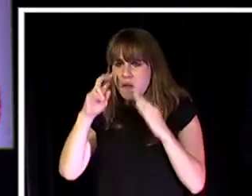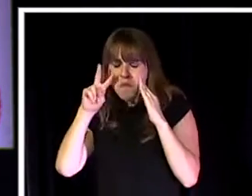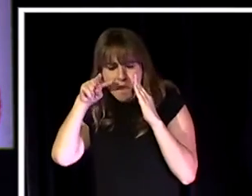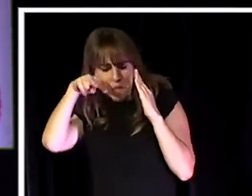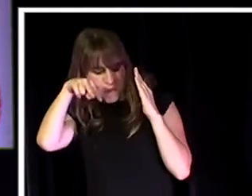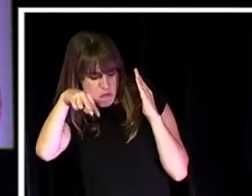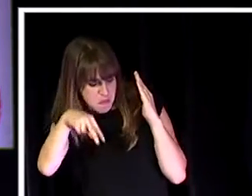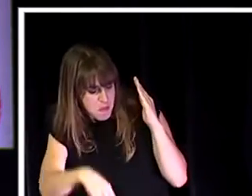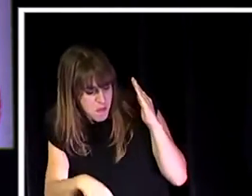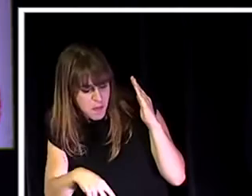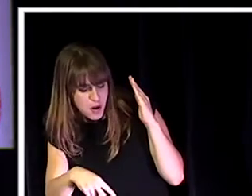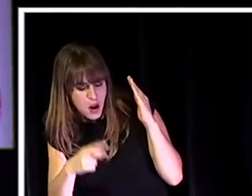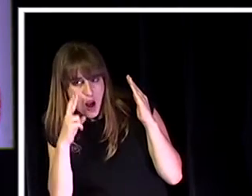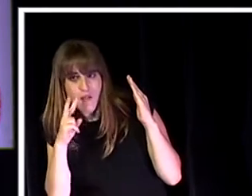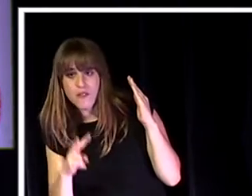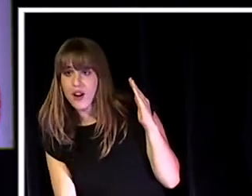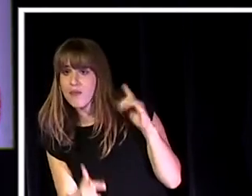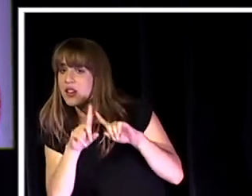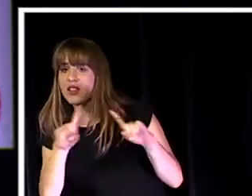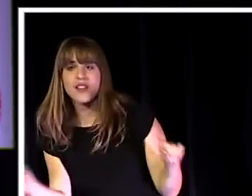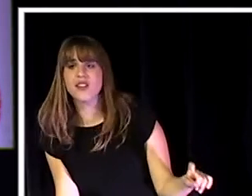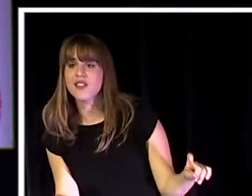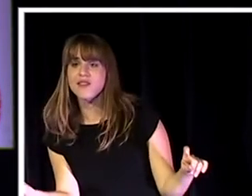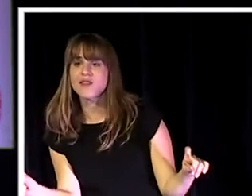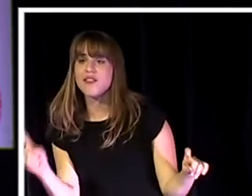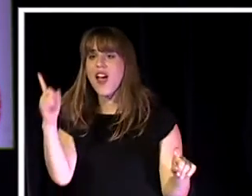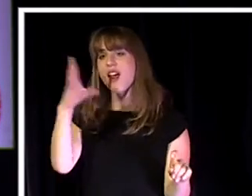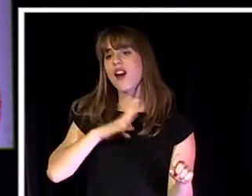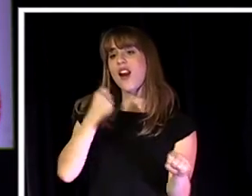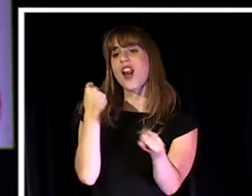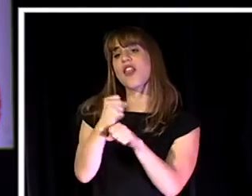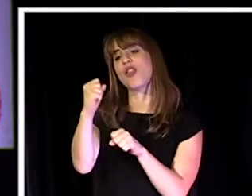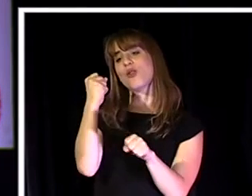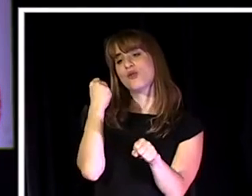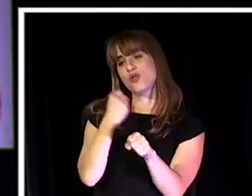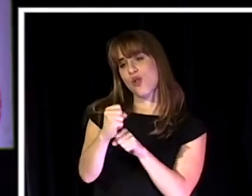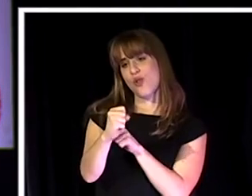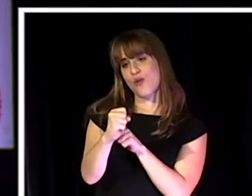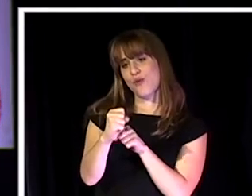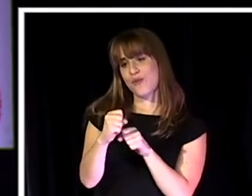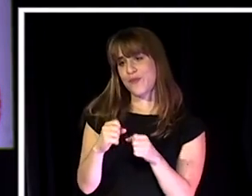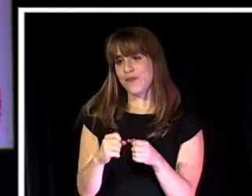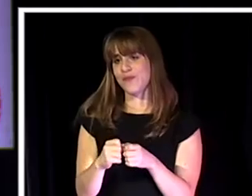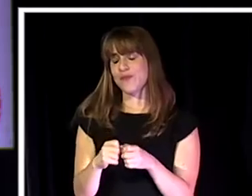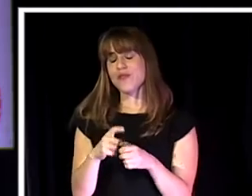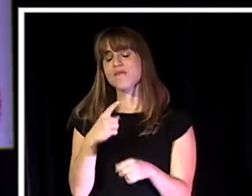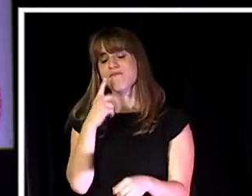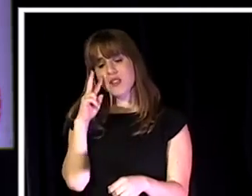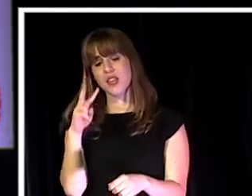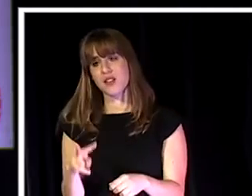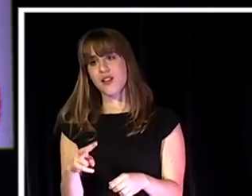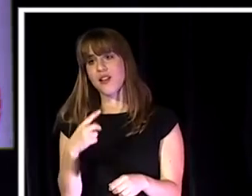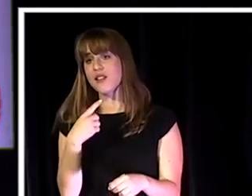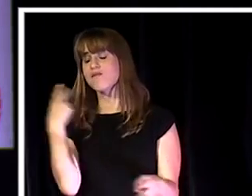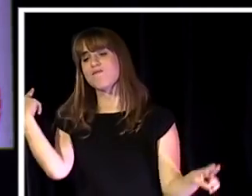σκύβει και βλέπει έναν λιθοξώο. Τι σπουδαίο πράγμα να